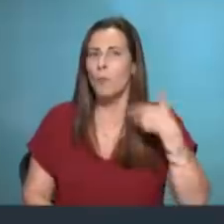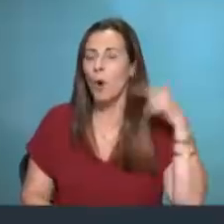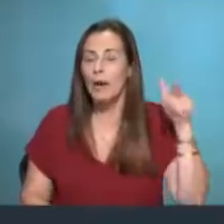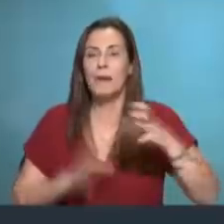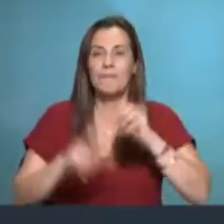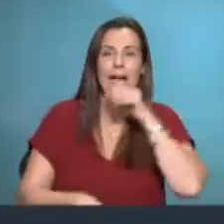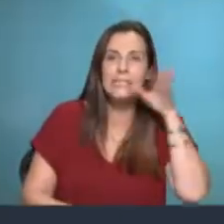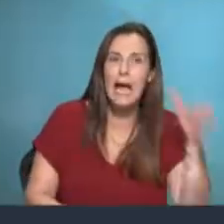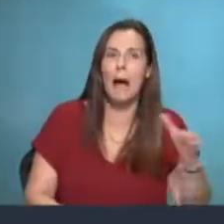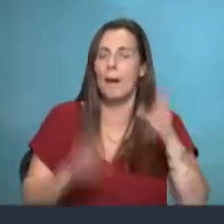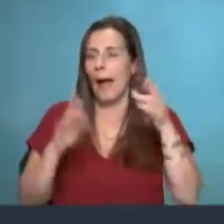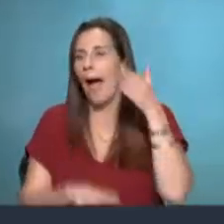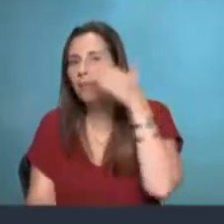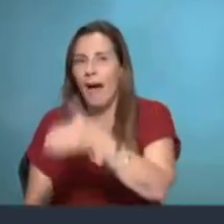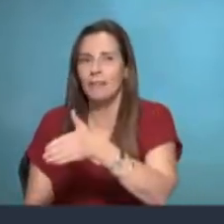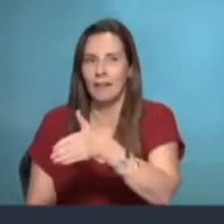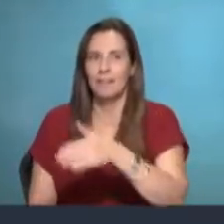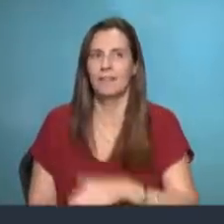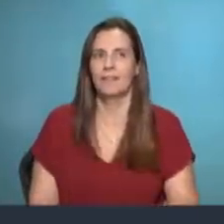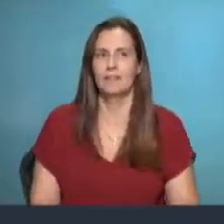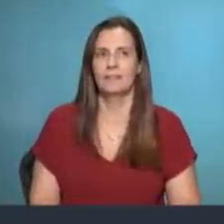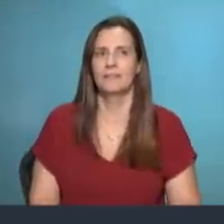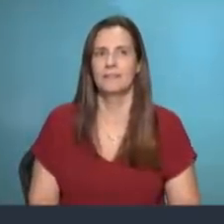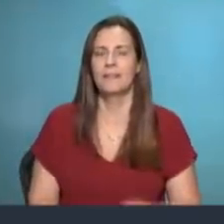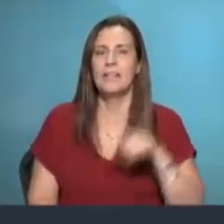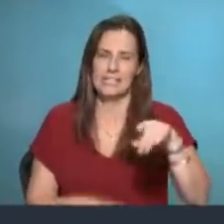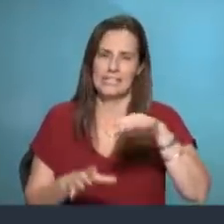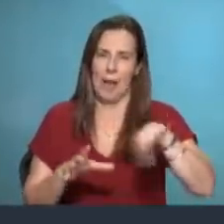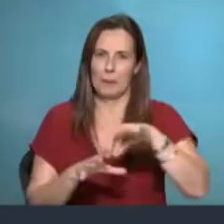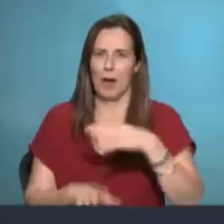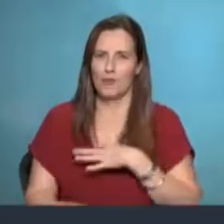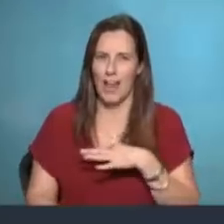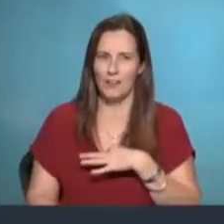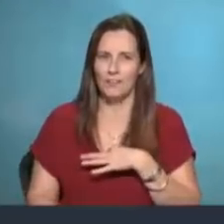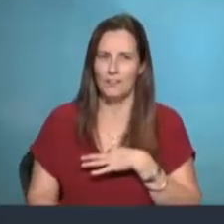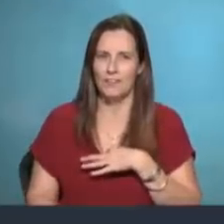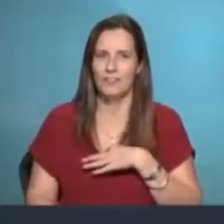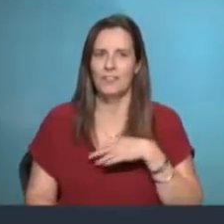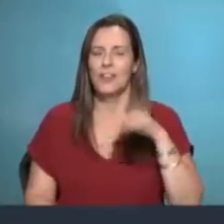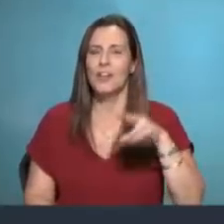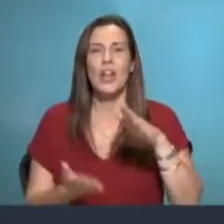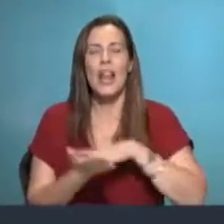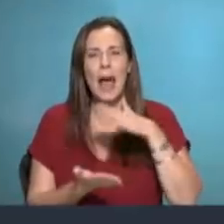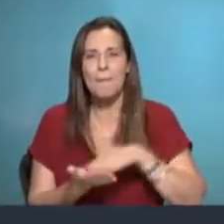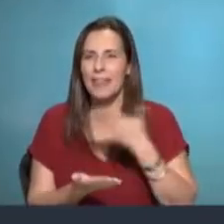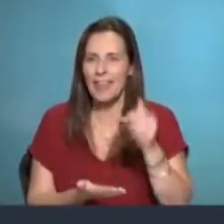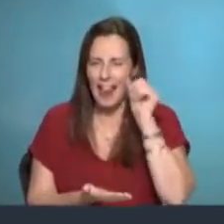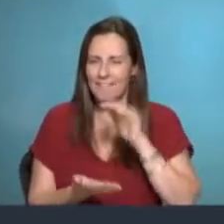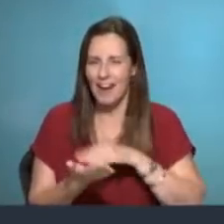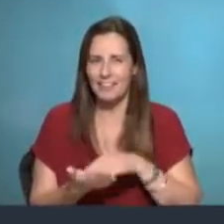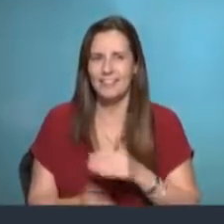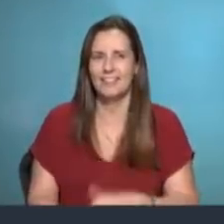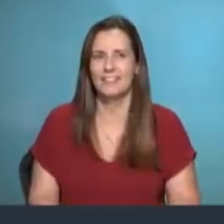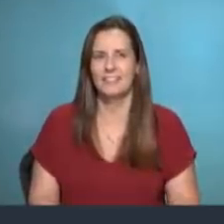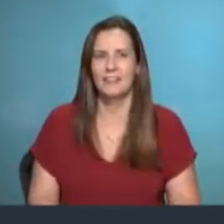הולכים לכפר סבא, לרעננה. זה המטבח שלנו. כן. יש לנו את לבן, יש של חלה. זה